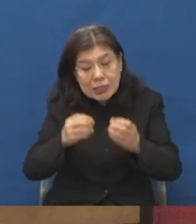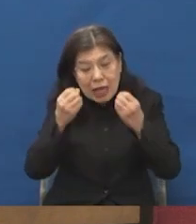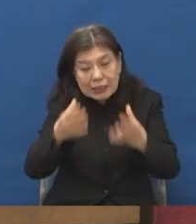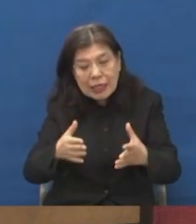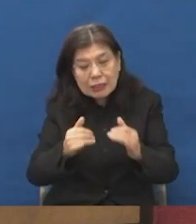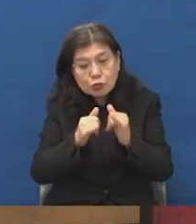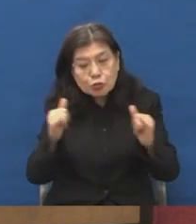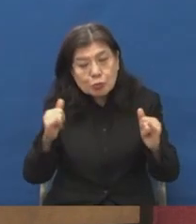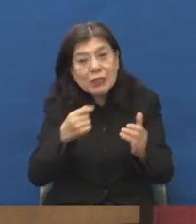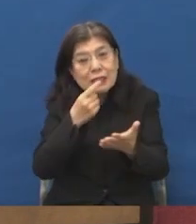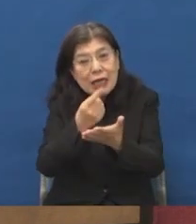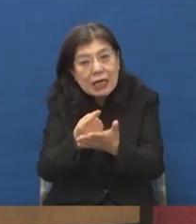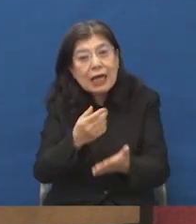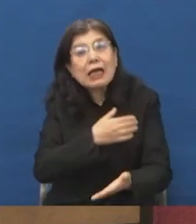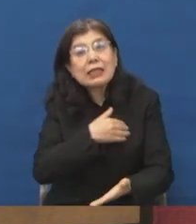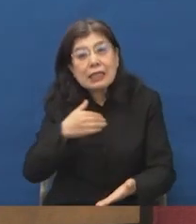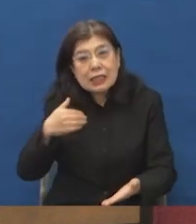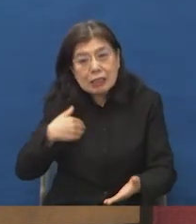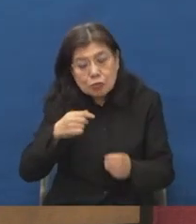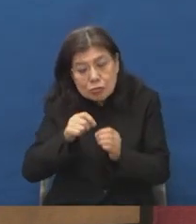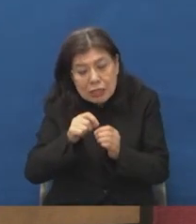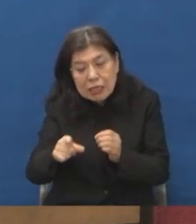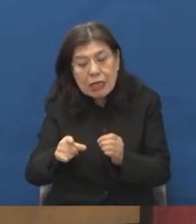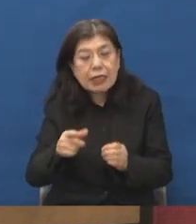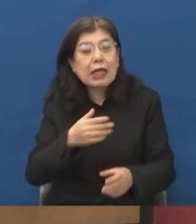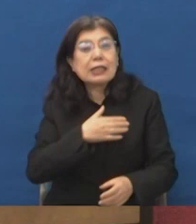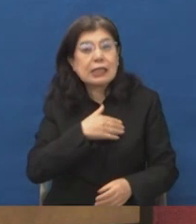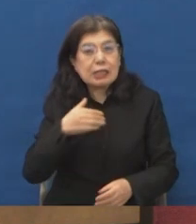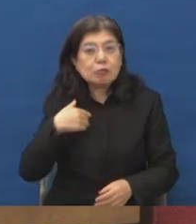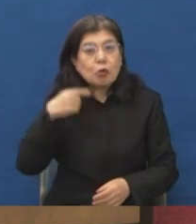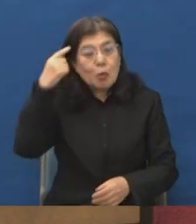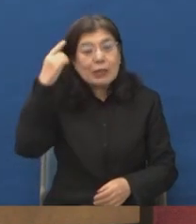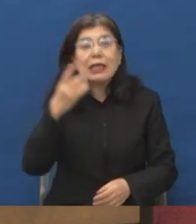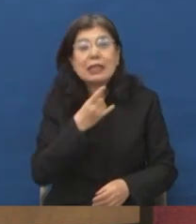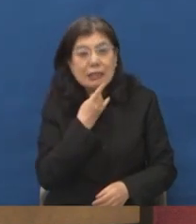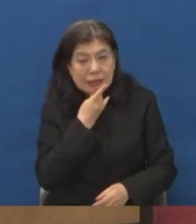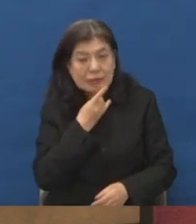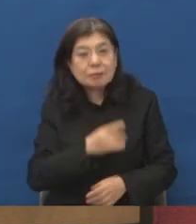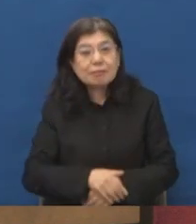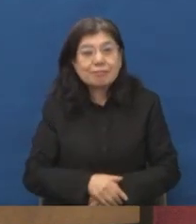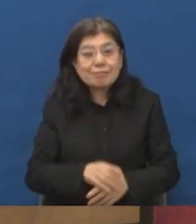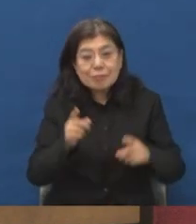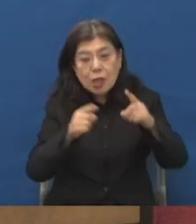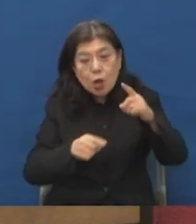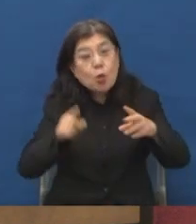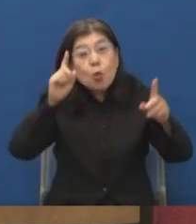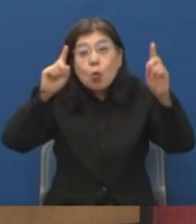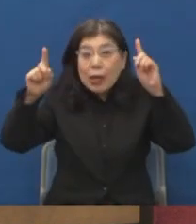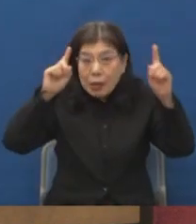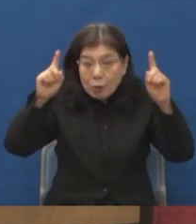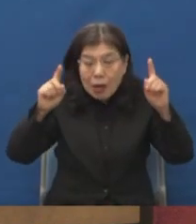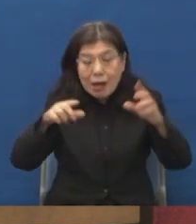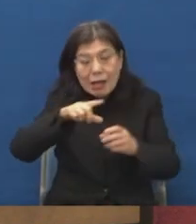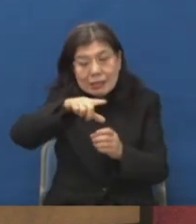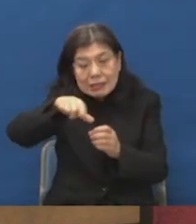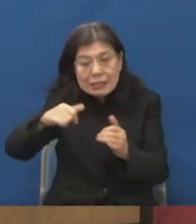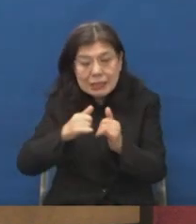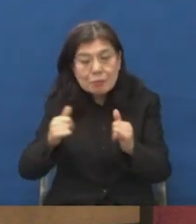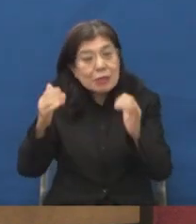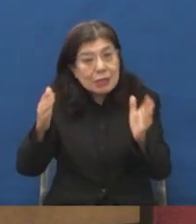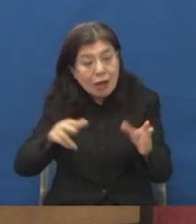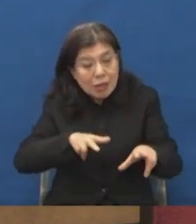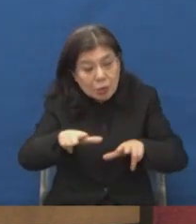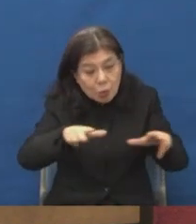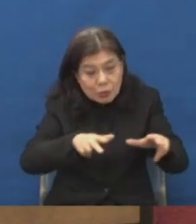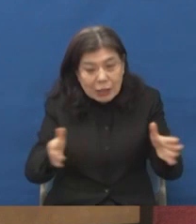るきっかけになるのではないかと期待しております。公園は地域、民間、行政で協力を